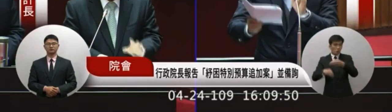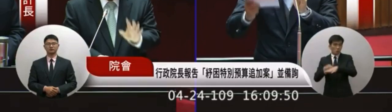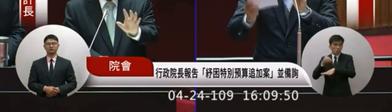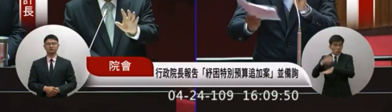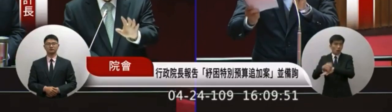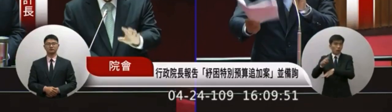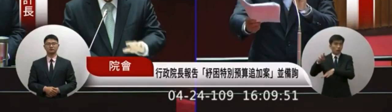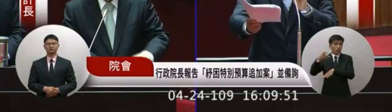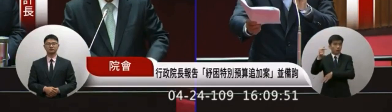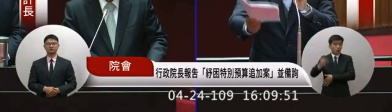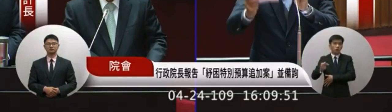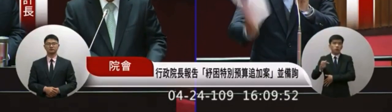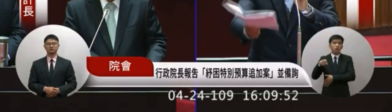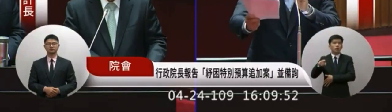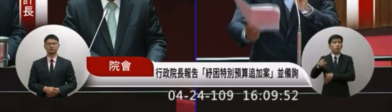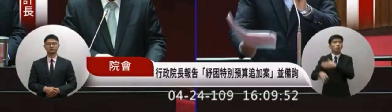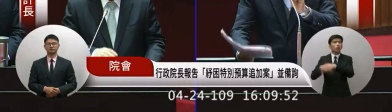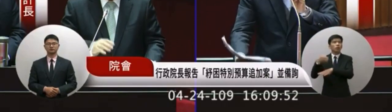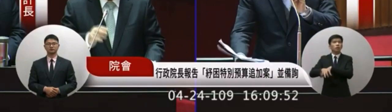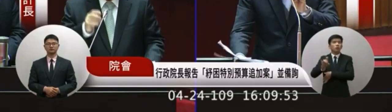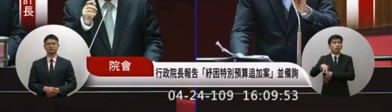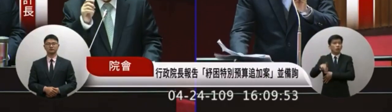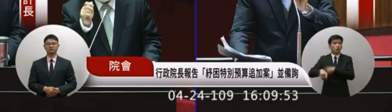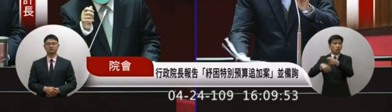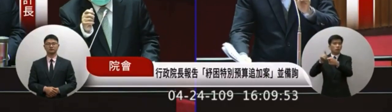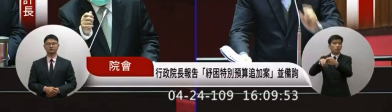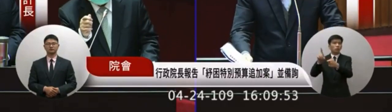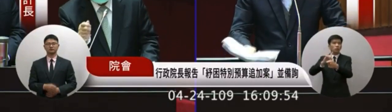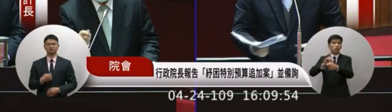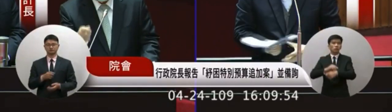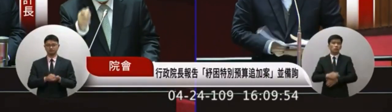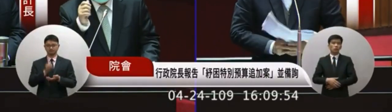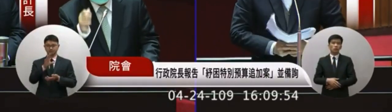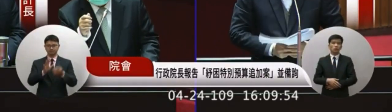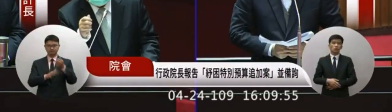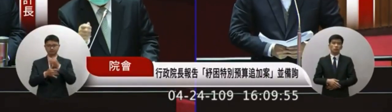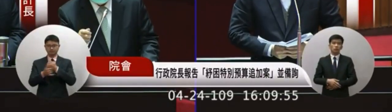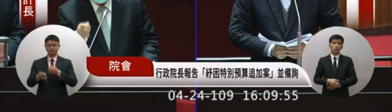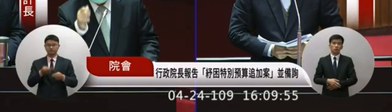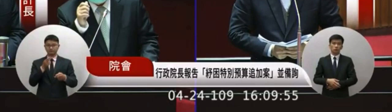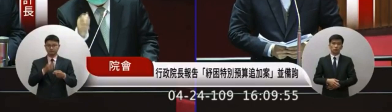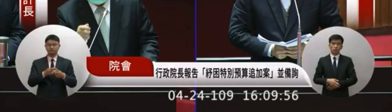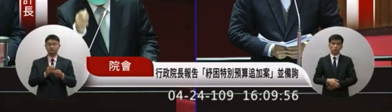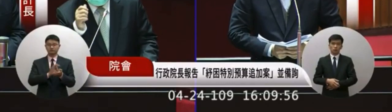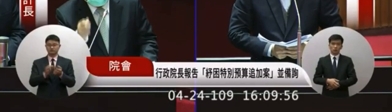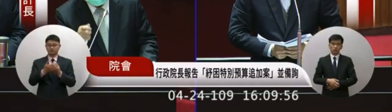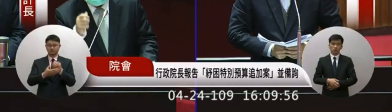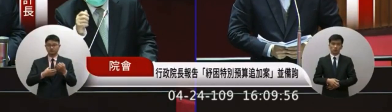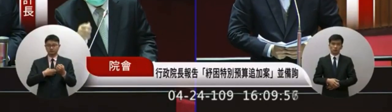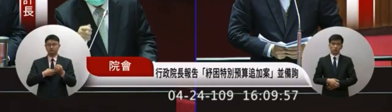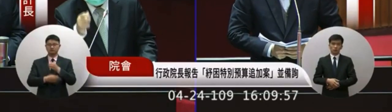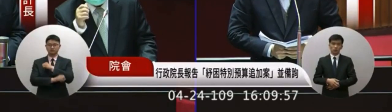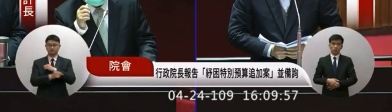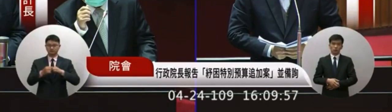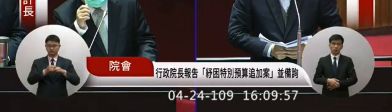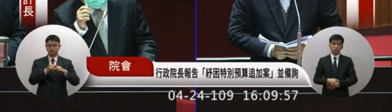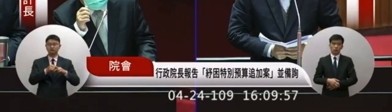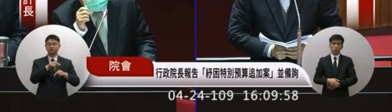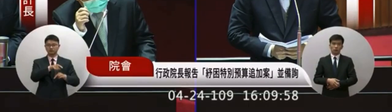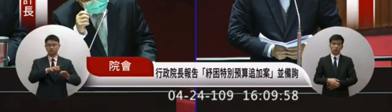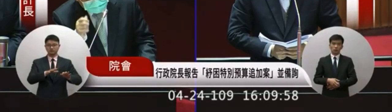400亿要移去哪里？要做什么用？ 跟委员报告一下，信保基金现在它还有一